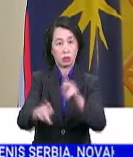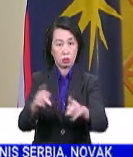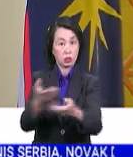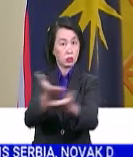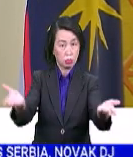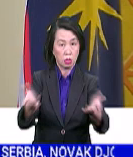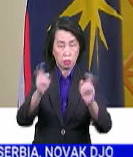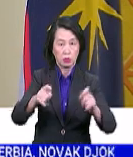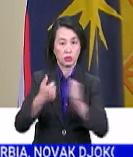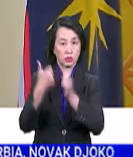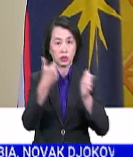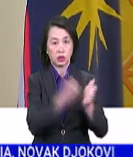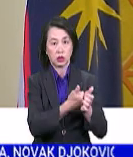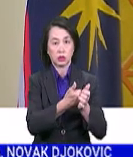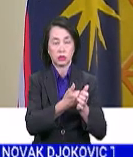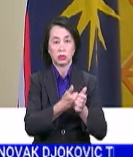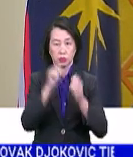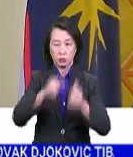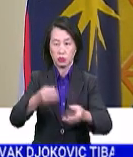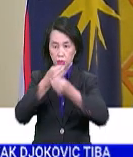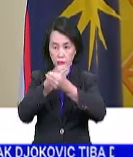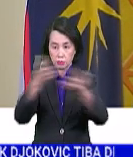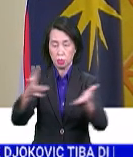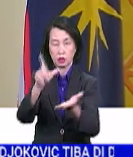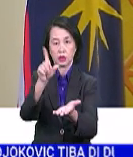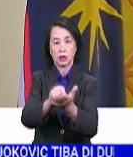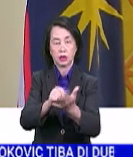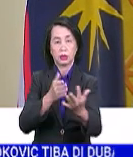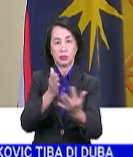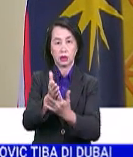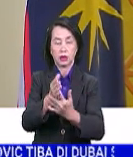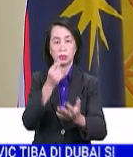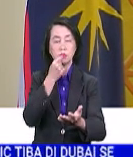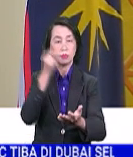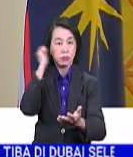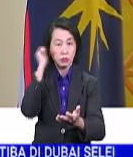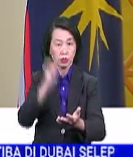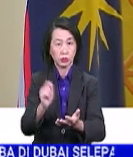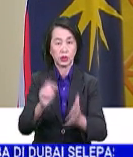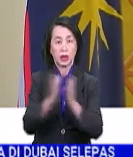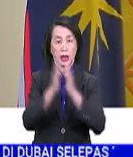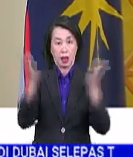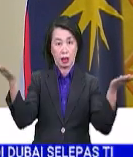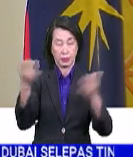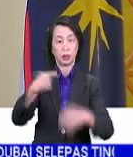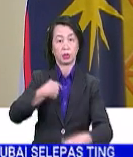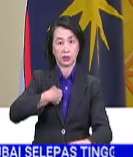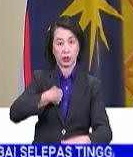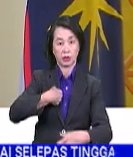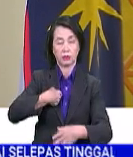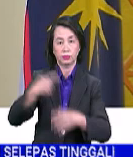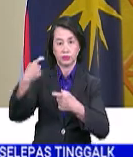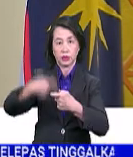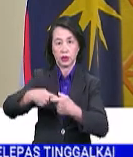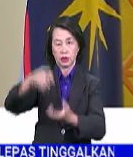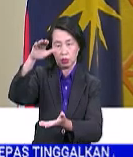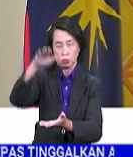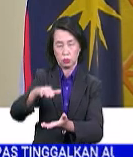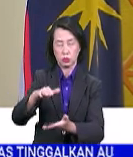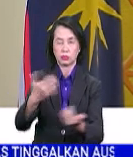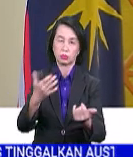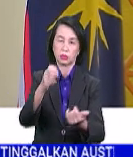boleh kita maklumkan kepada media melalui setiausaha akhbar saya lah, berkait dan mengurangkan SOP